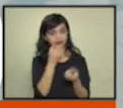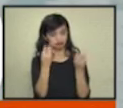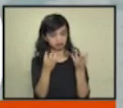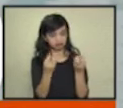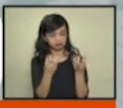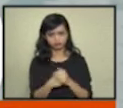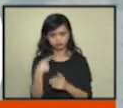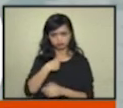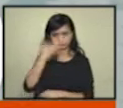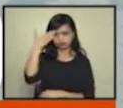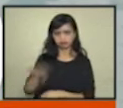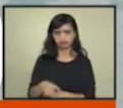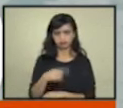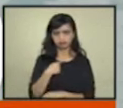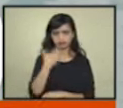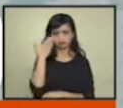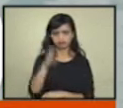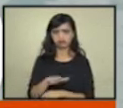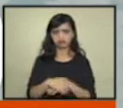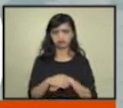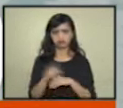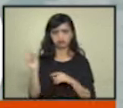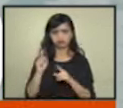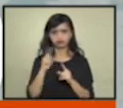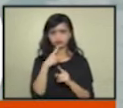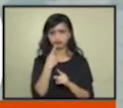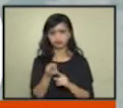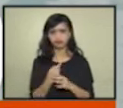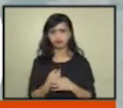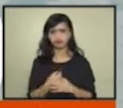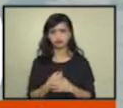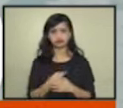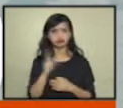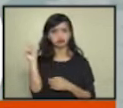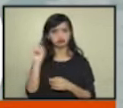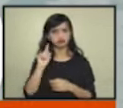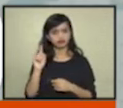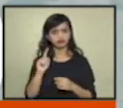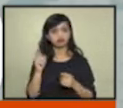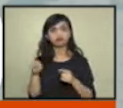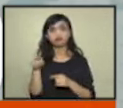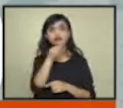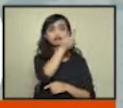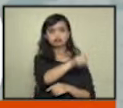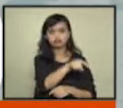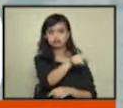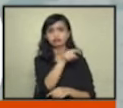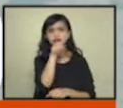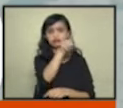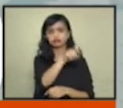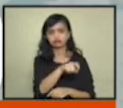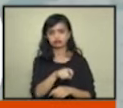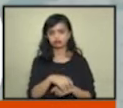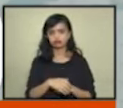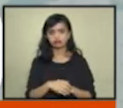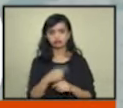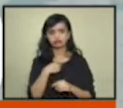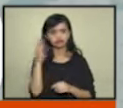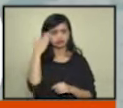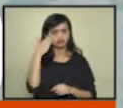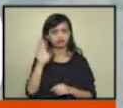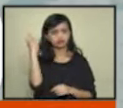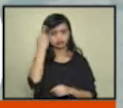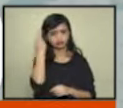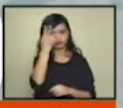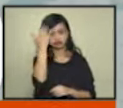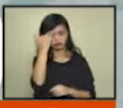kang pera, ganon. Ewan ko, pinagsasabi niya yun, ewan ko. Ano ang tanong niyo sa kanya dahil ewan ko ang nung reason nila at